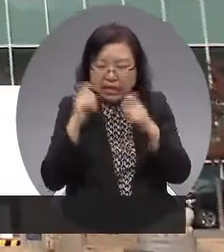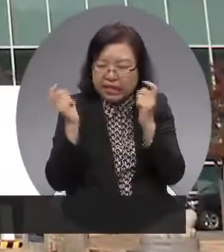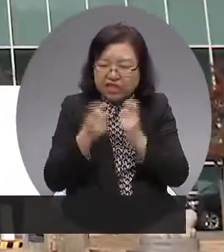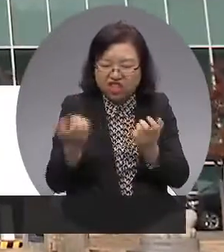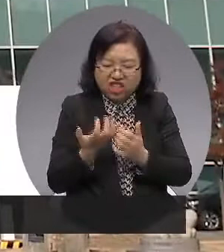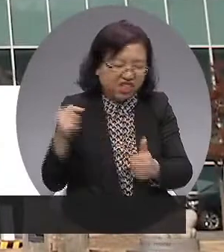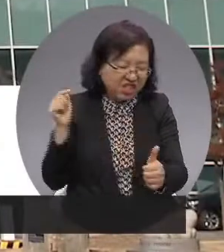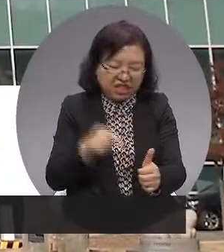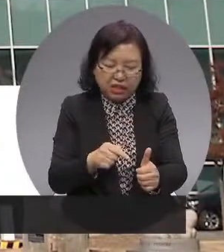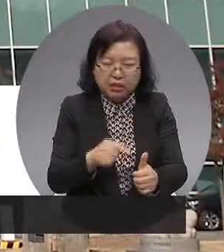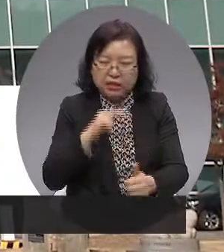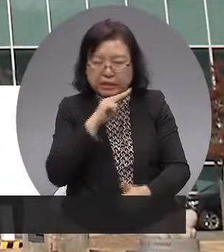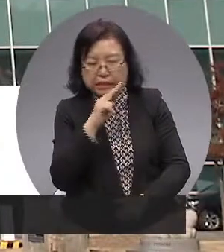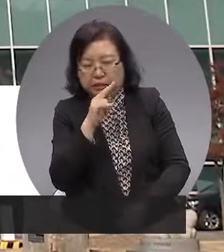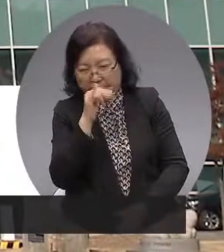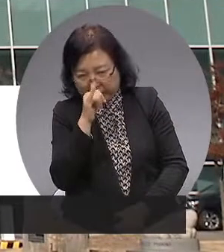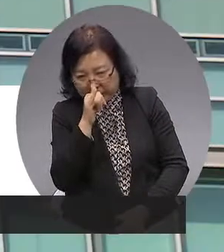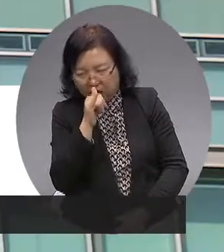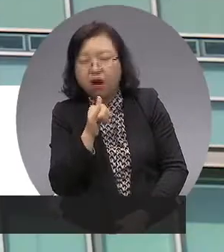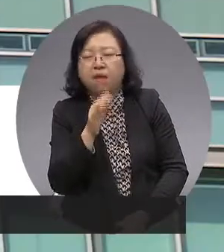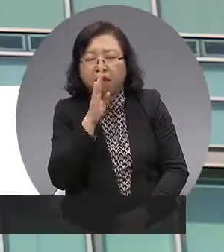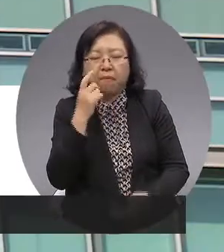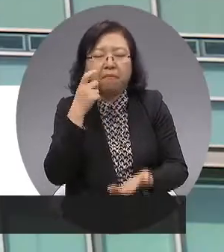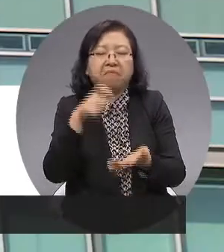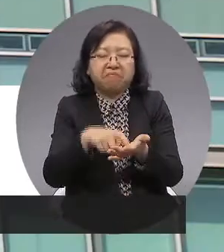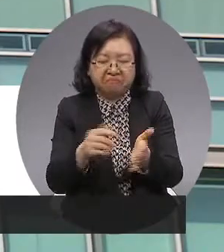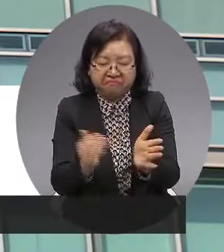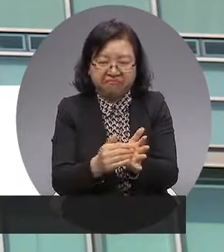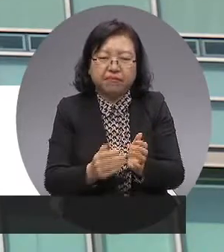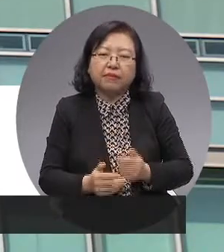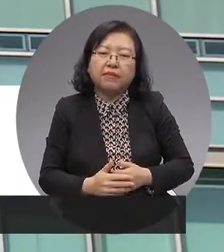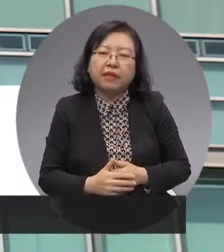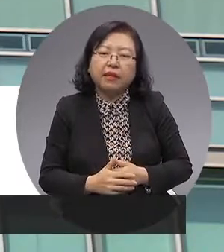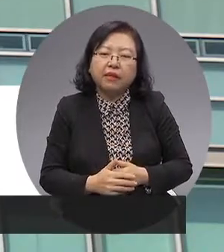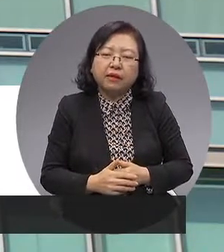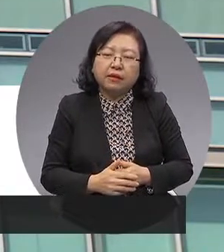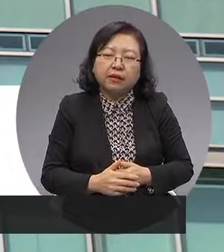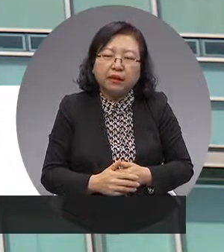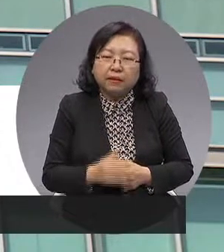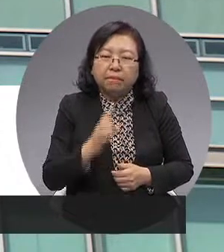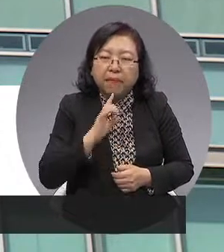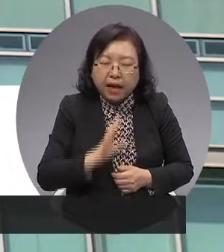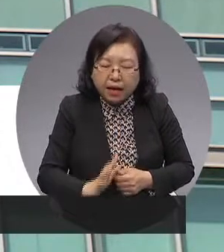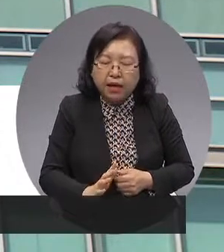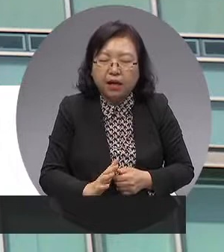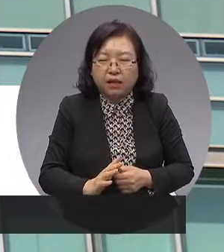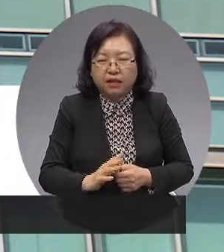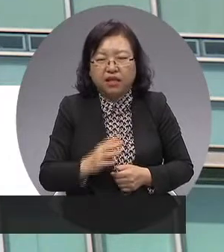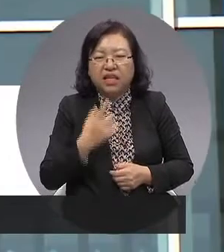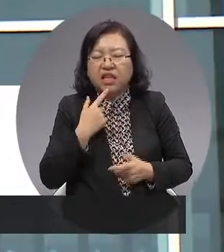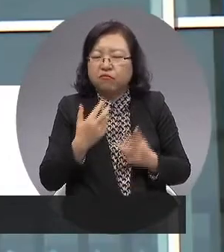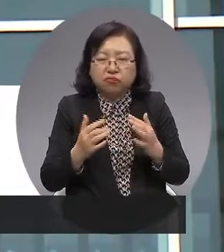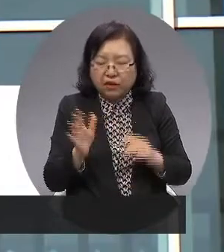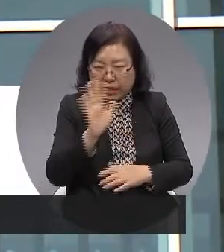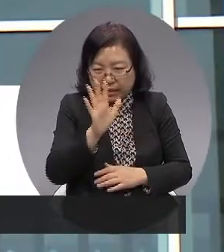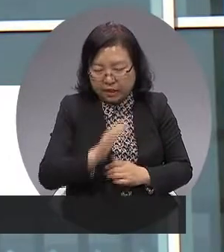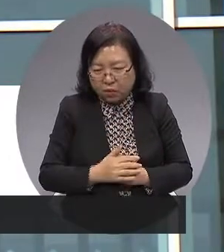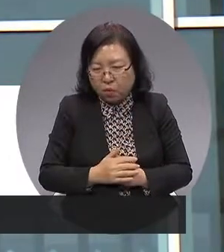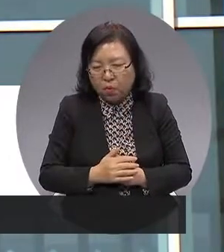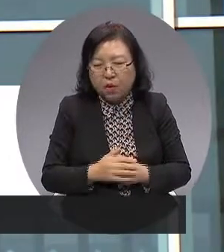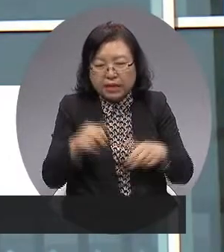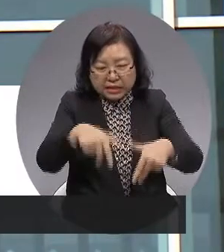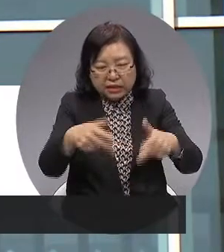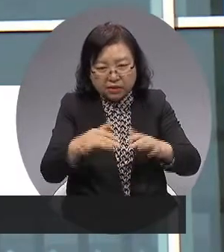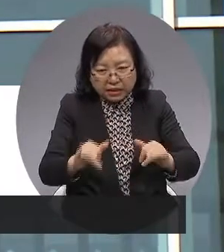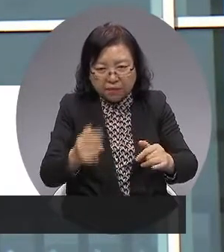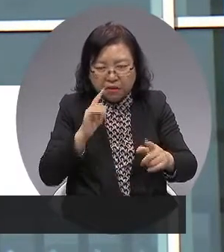사적 지시 의혹이 일부 사실로 확인됐다고 밝혔습니다. 다만 고의는 없어 보이는 점과 직원들과